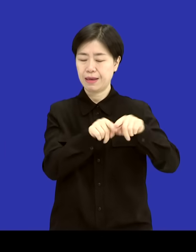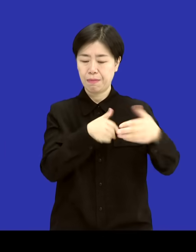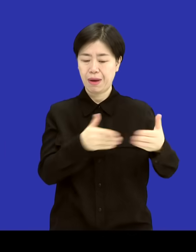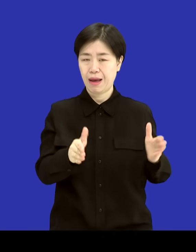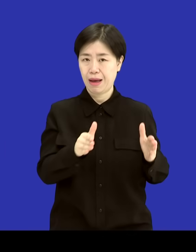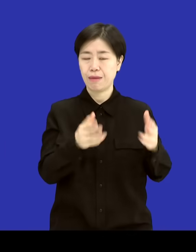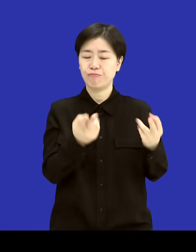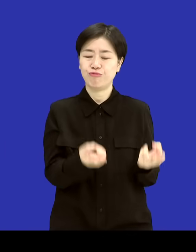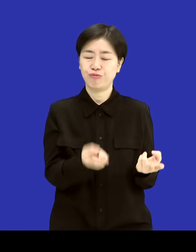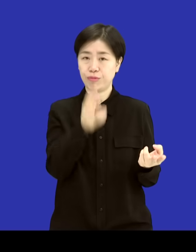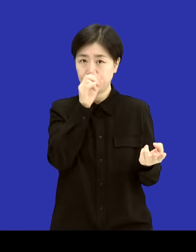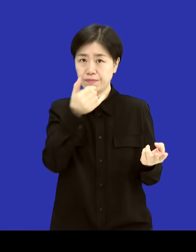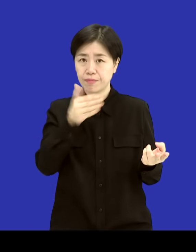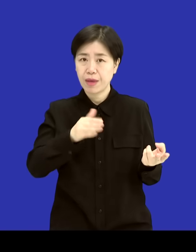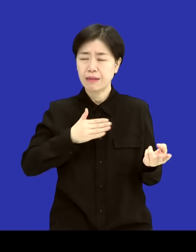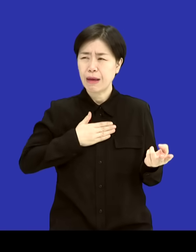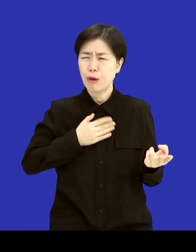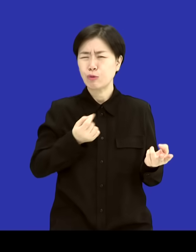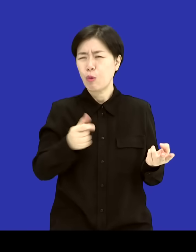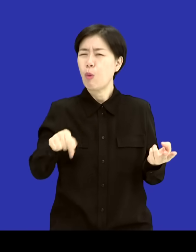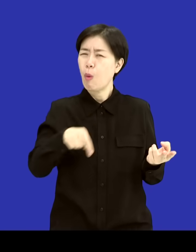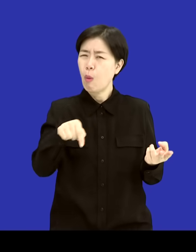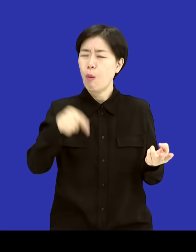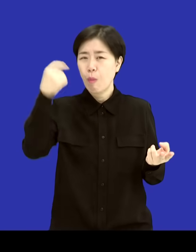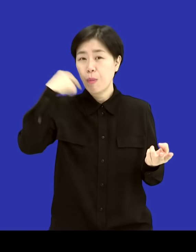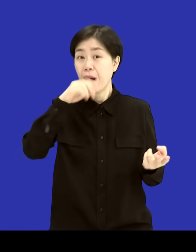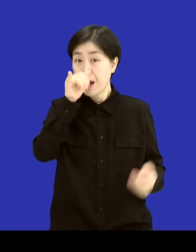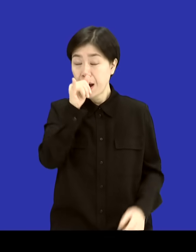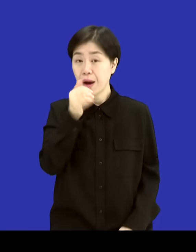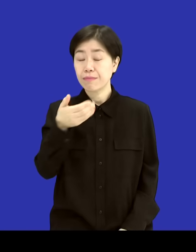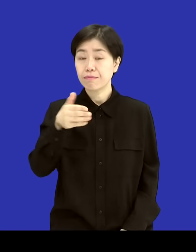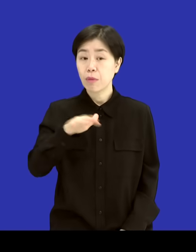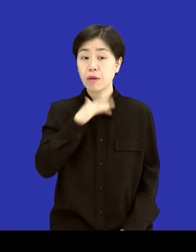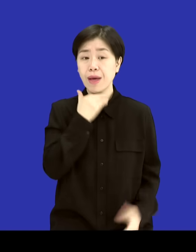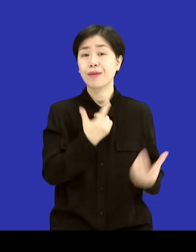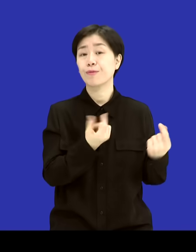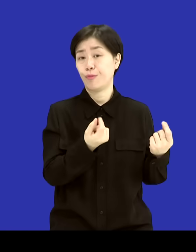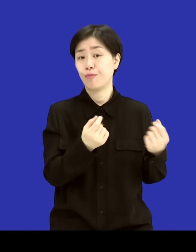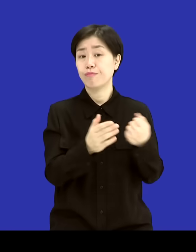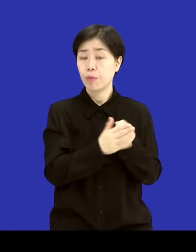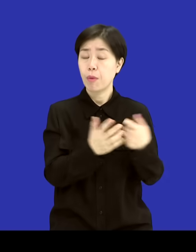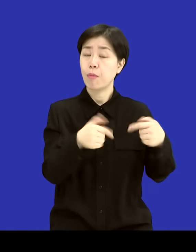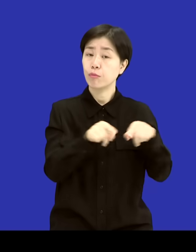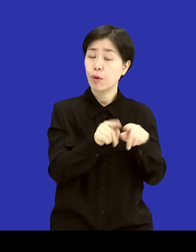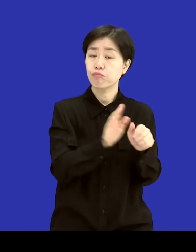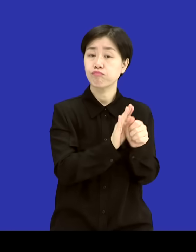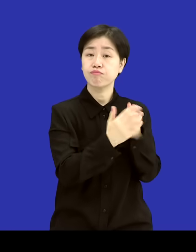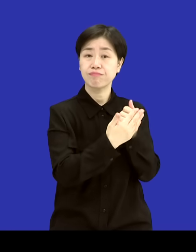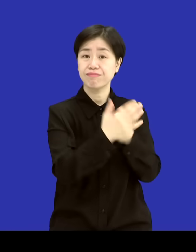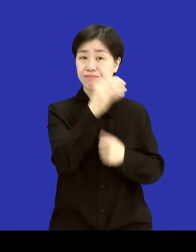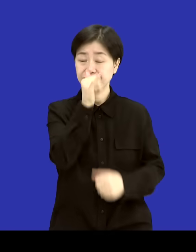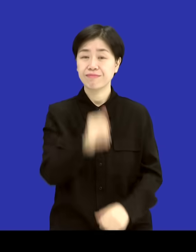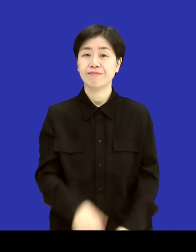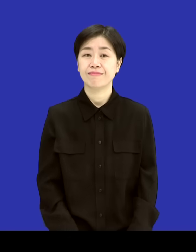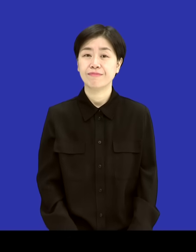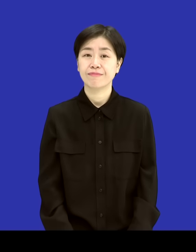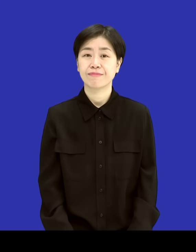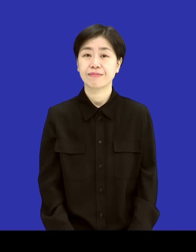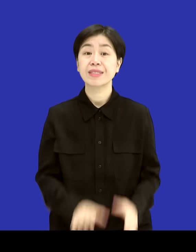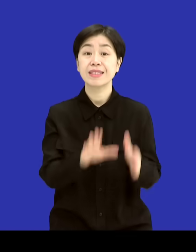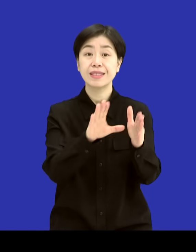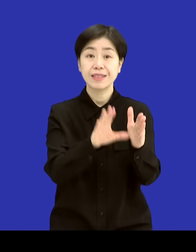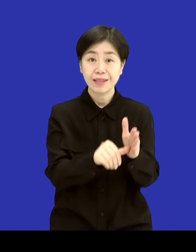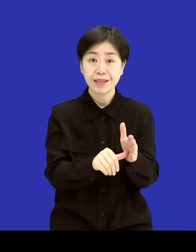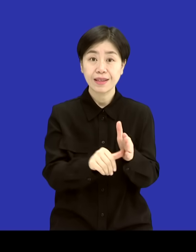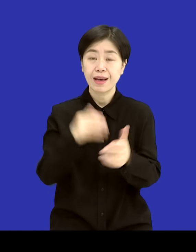좀 그런 외로움이 좀 있긴 있었어도 네. 조금 같이 뭐 극복도 예. 그리고 그때 오히려 정말